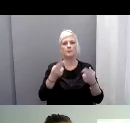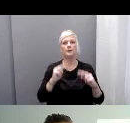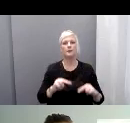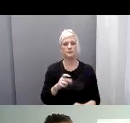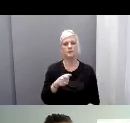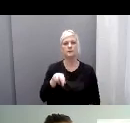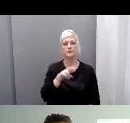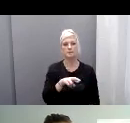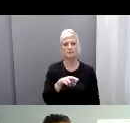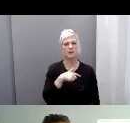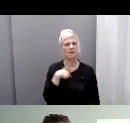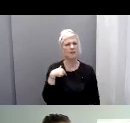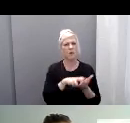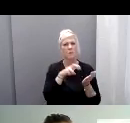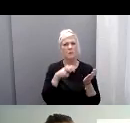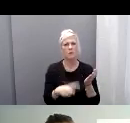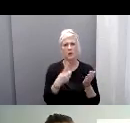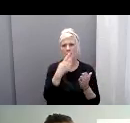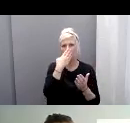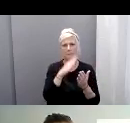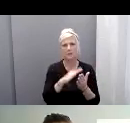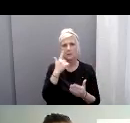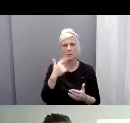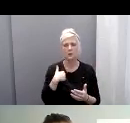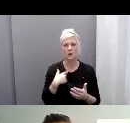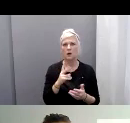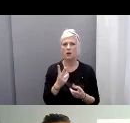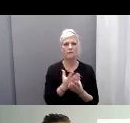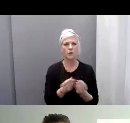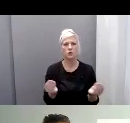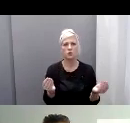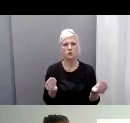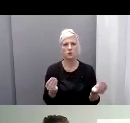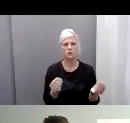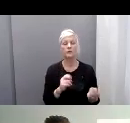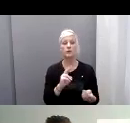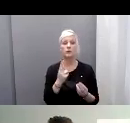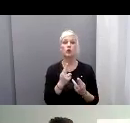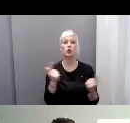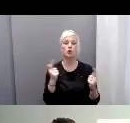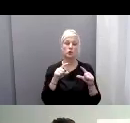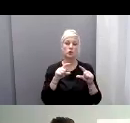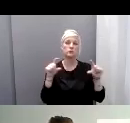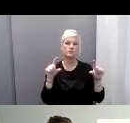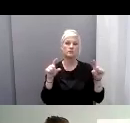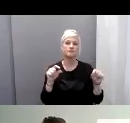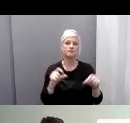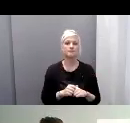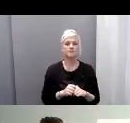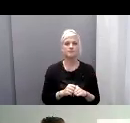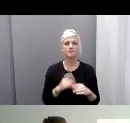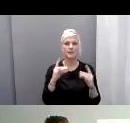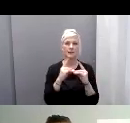Men nu tror jag att vi hoppade över en bild, eller den försvann. Vi kommer in på ett nytt avsnitt här som handlar